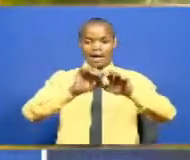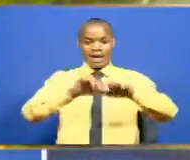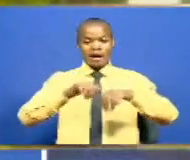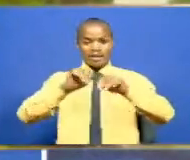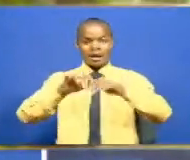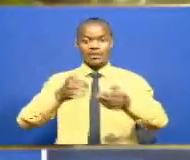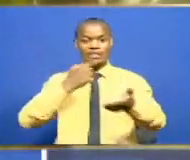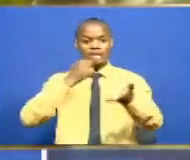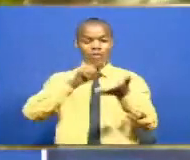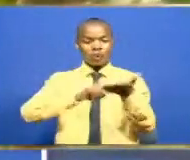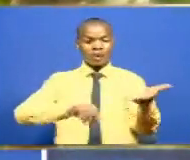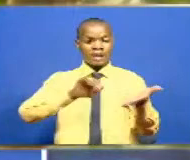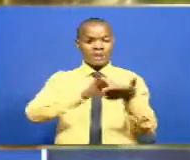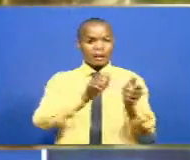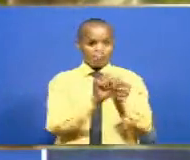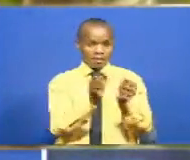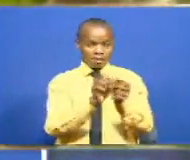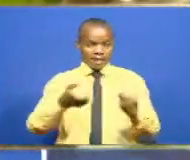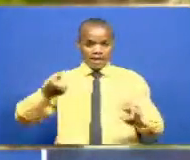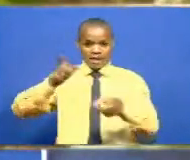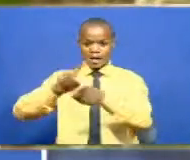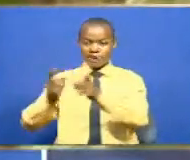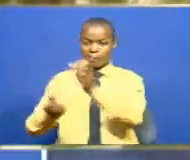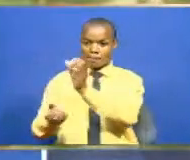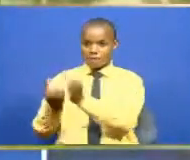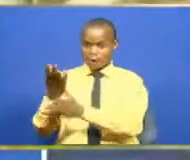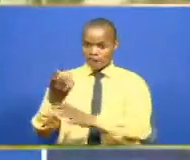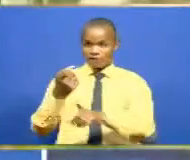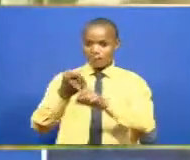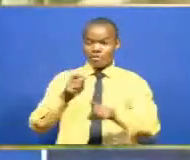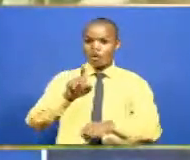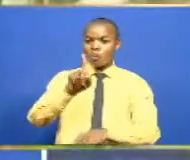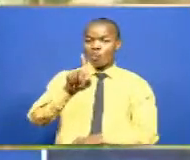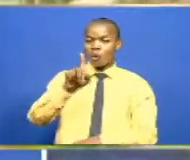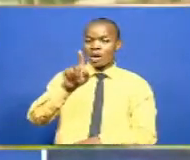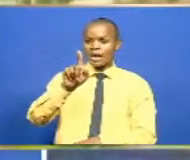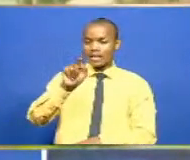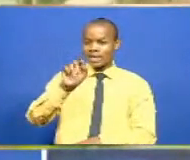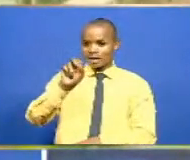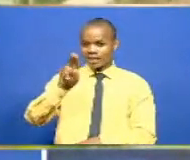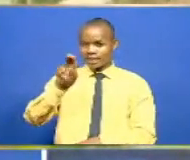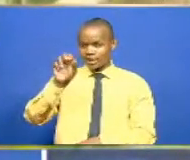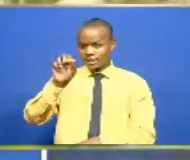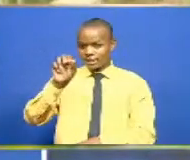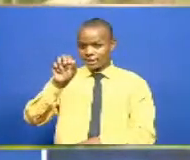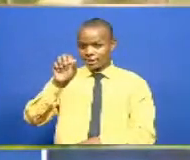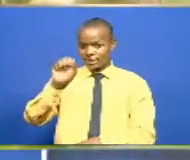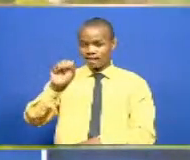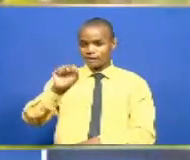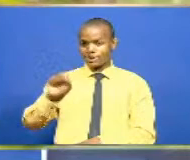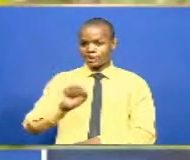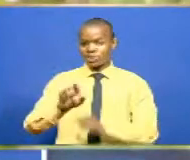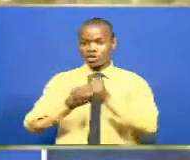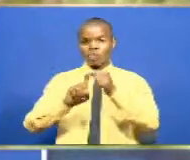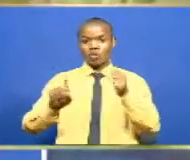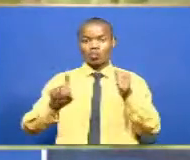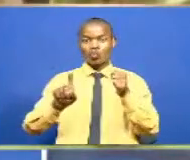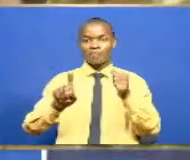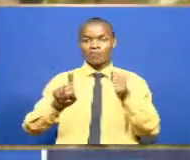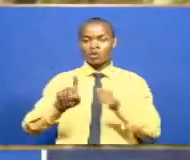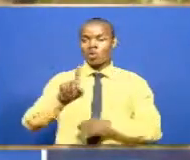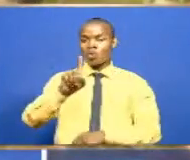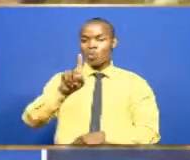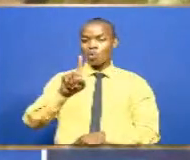kuongeza uzalishaji mahindi humo nchini kutoka tani 1.5 kwa kila ekari, sawa na tani milioni 80 kwa kila